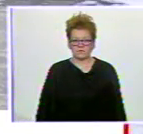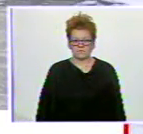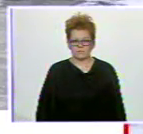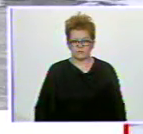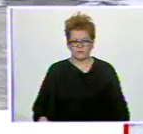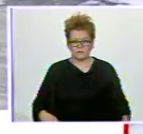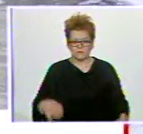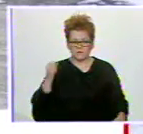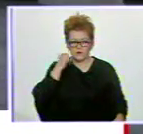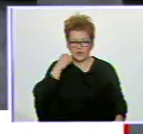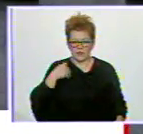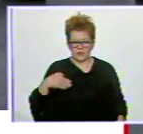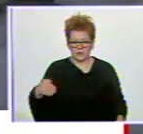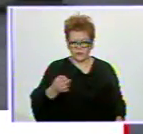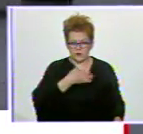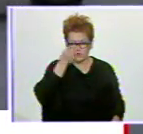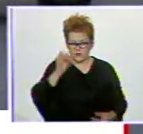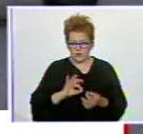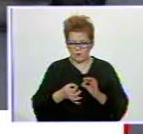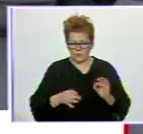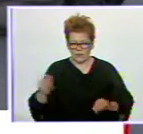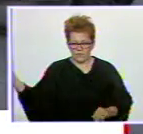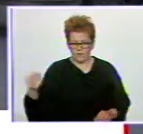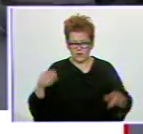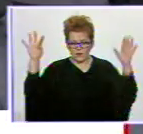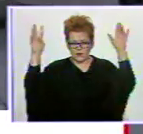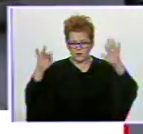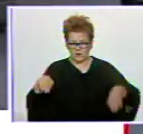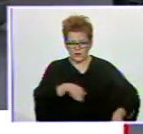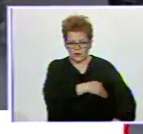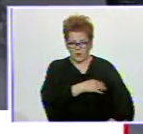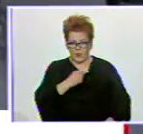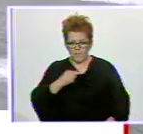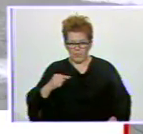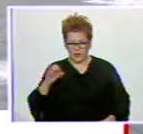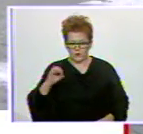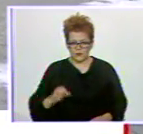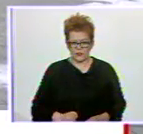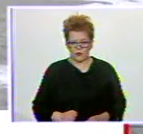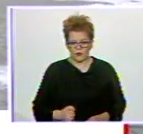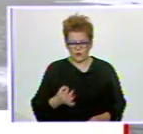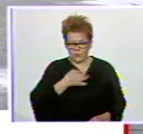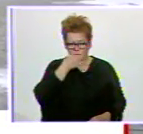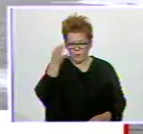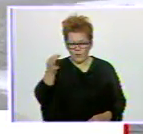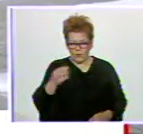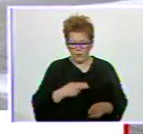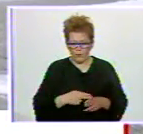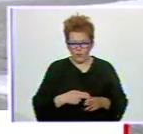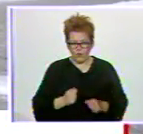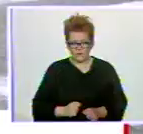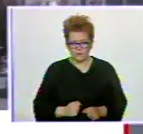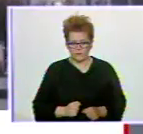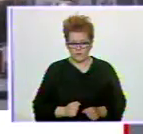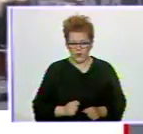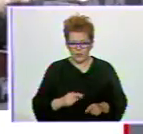Iarna abia acum începe să spună cuvântul. Odată cu venirea zăpezii și a temperaturilor sub 0 grade s-au înmulțit și afecțiunile de sezon.